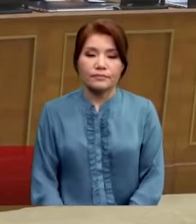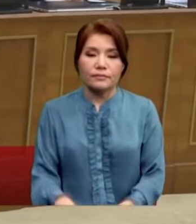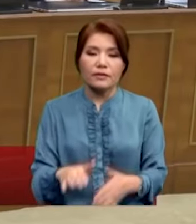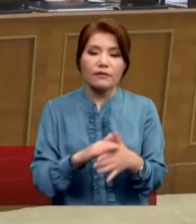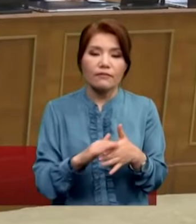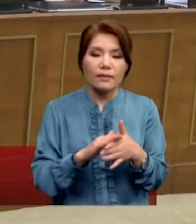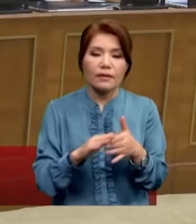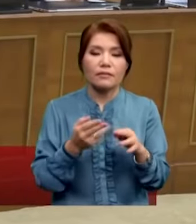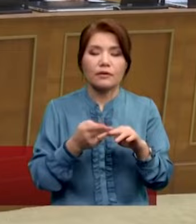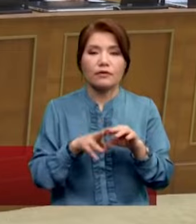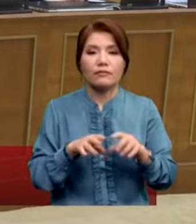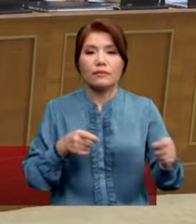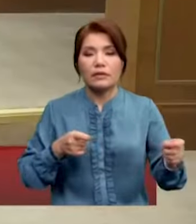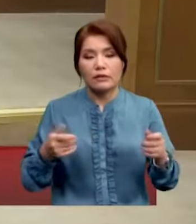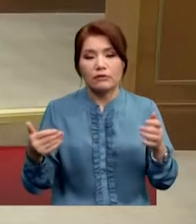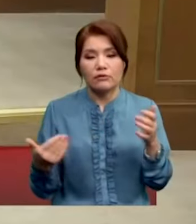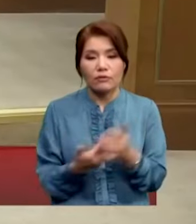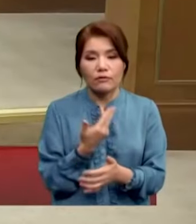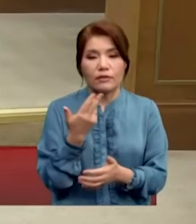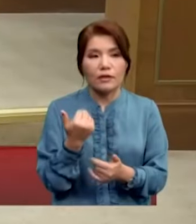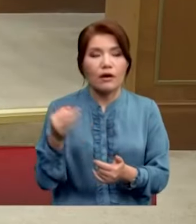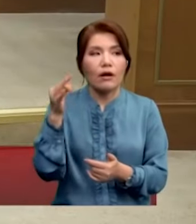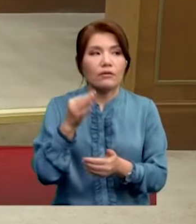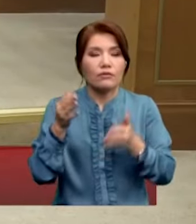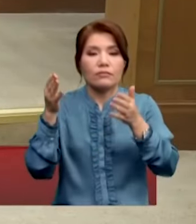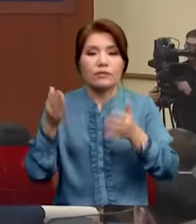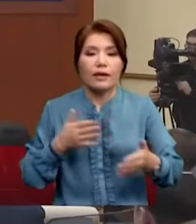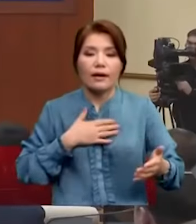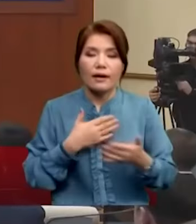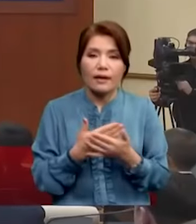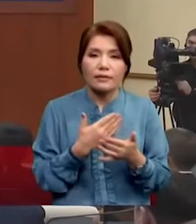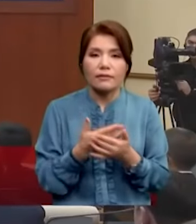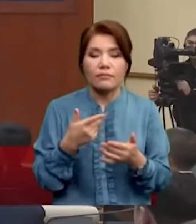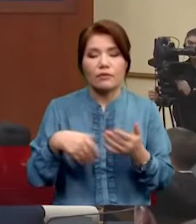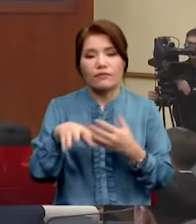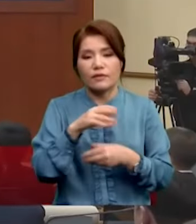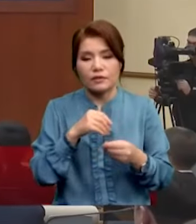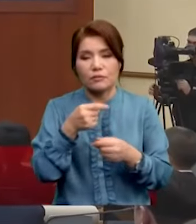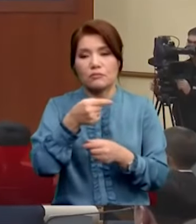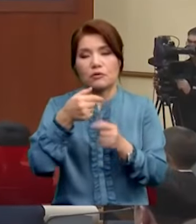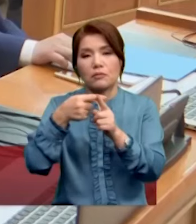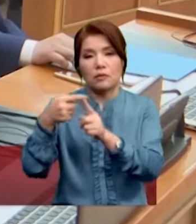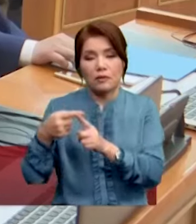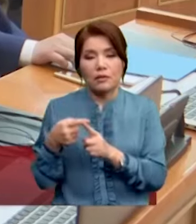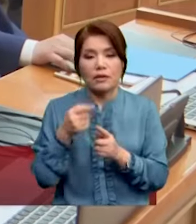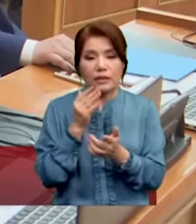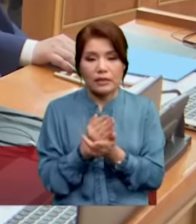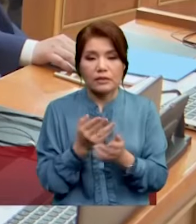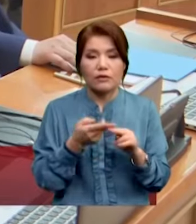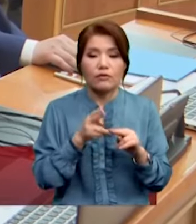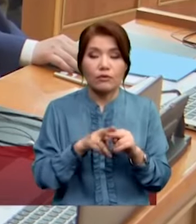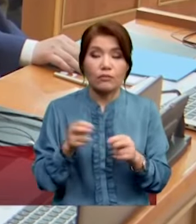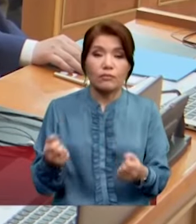Фамилия в стенах правительства новая, но отзываются о нем очень активно и в основном даже положительно. Президент, поддерживая